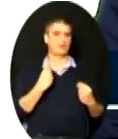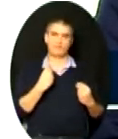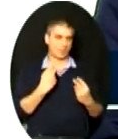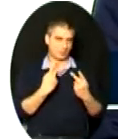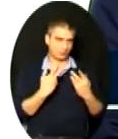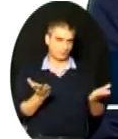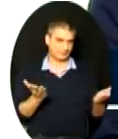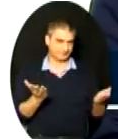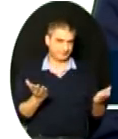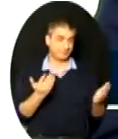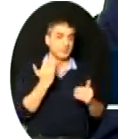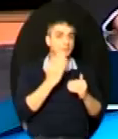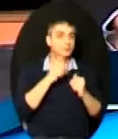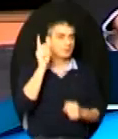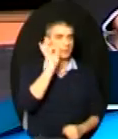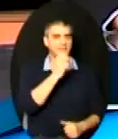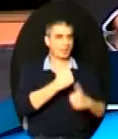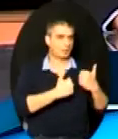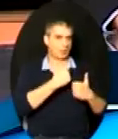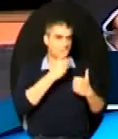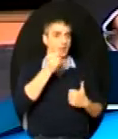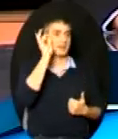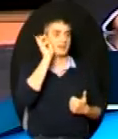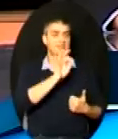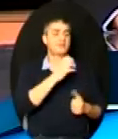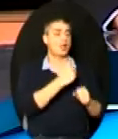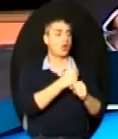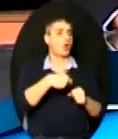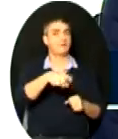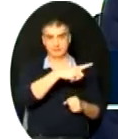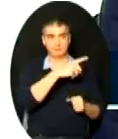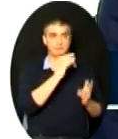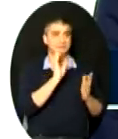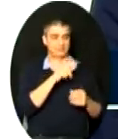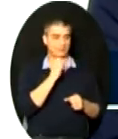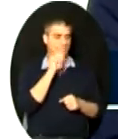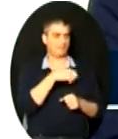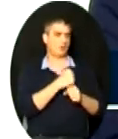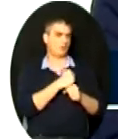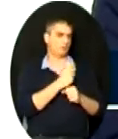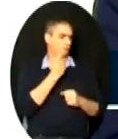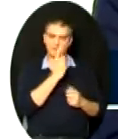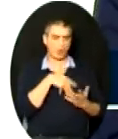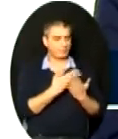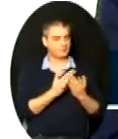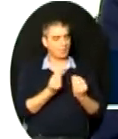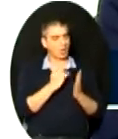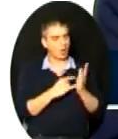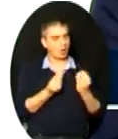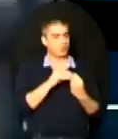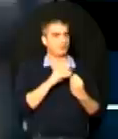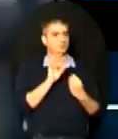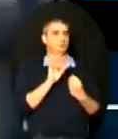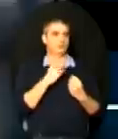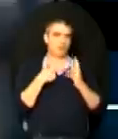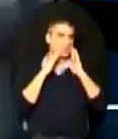מחזיקים מים. בסופו של דבר, אתה תפגע בתחרות במשק, אתה תפגע בעובדים שצריכים לעבוד בשבת, ואתה לא מציע שום חוק נוסף, בשביל